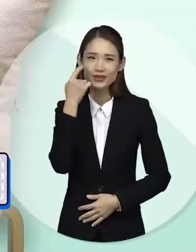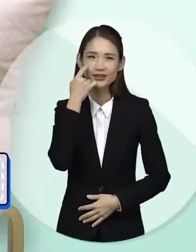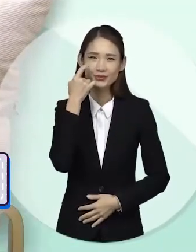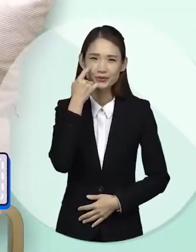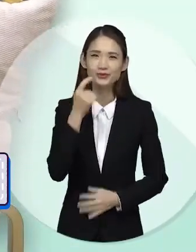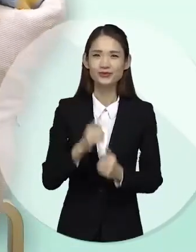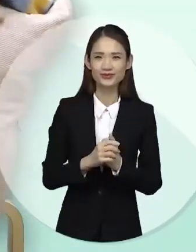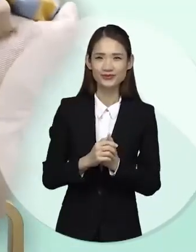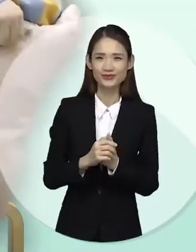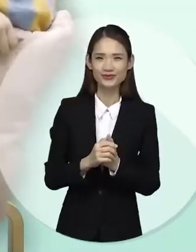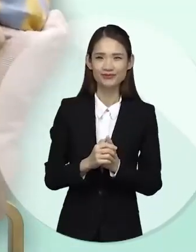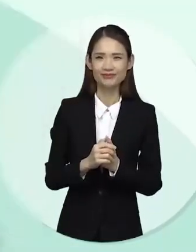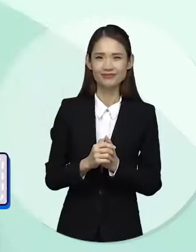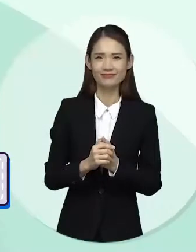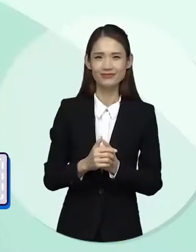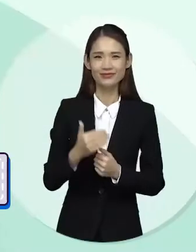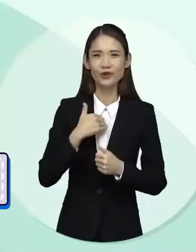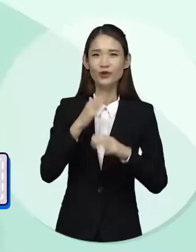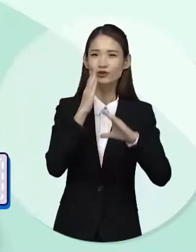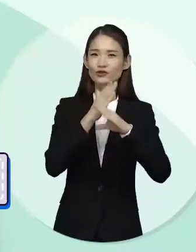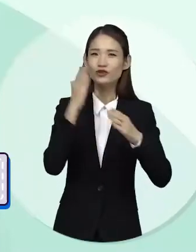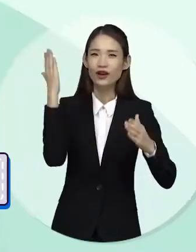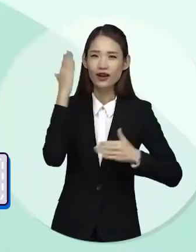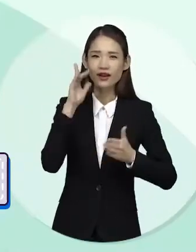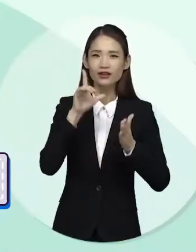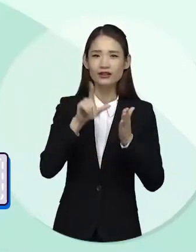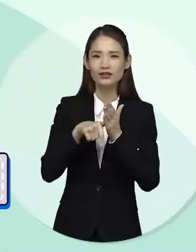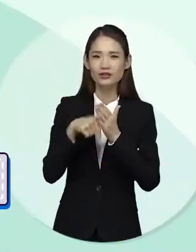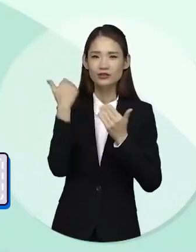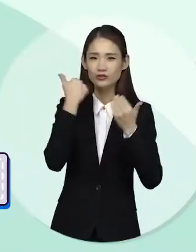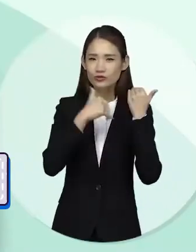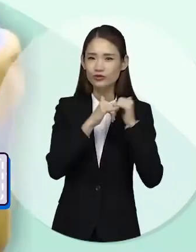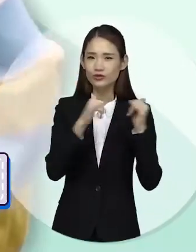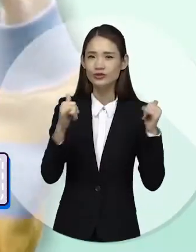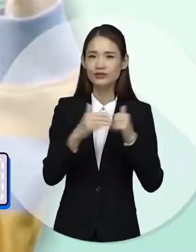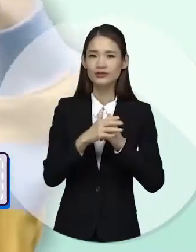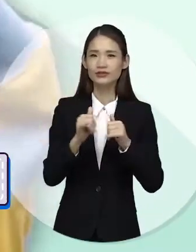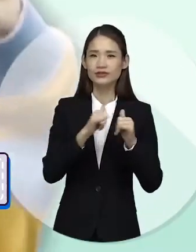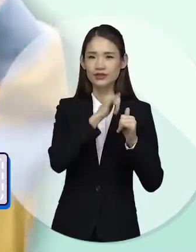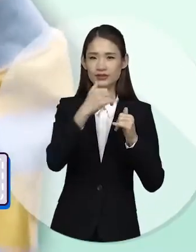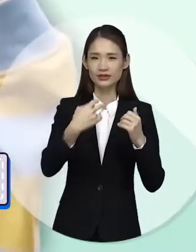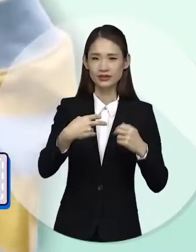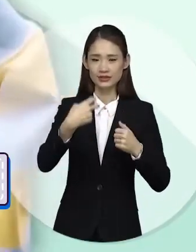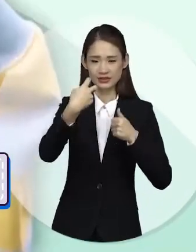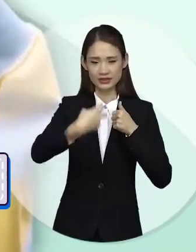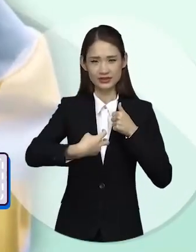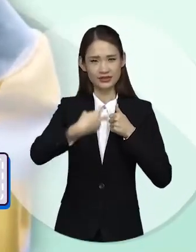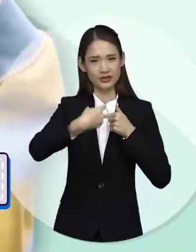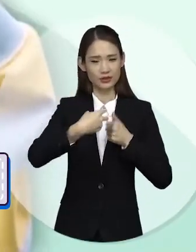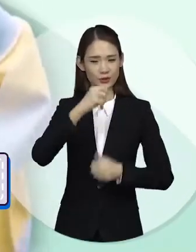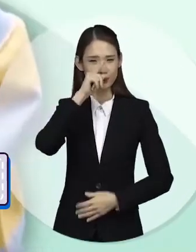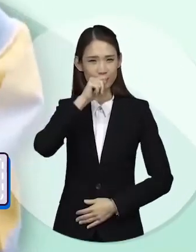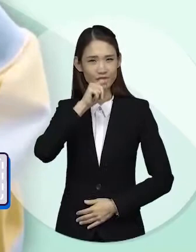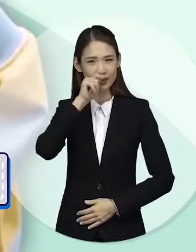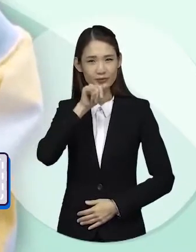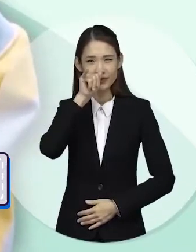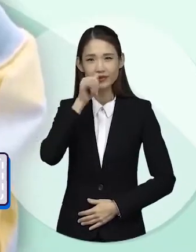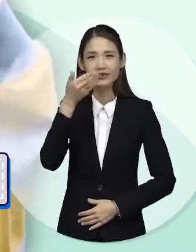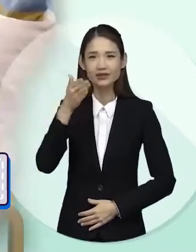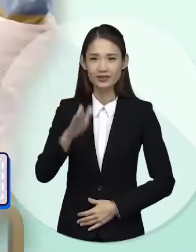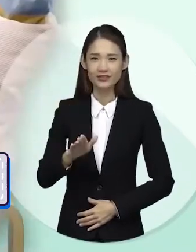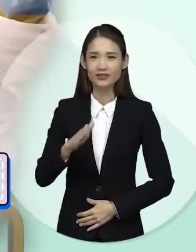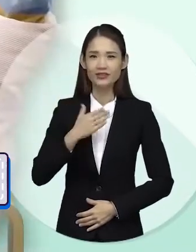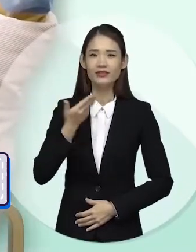뭔지 들어보겠습니다. 약간 저는 사실 중학생 때는 아무래도 좀 사람들의 시선에 되게 예민할